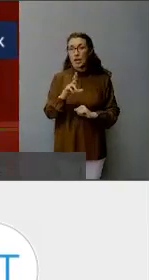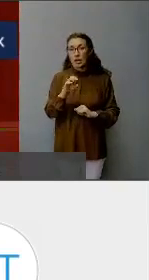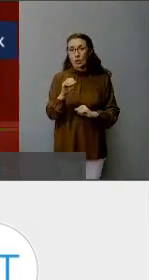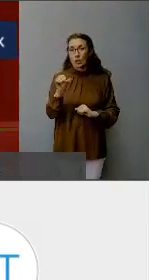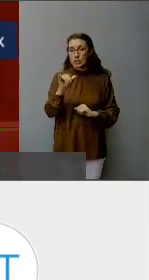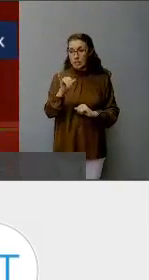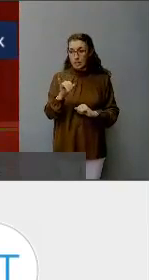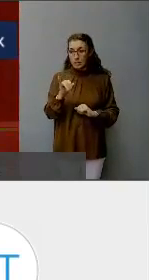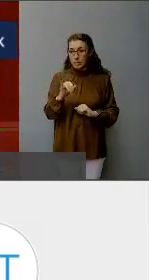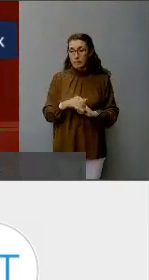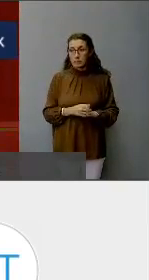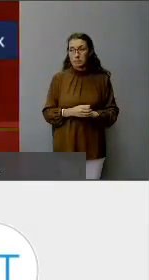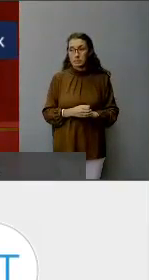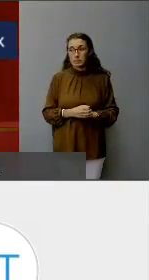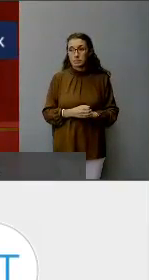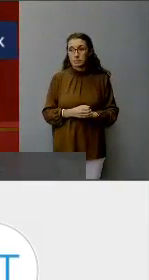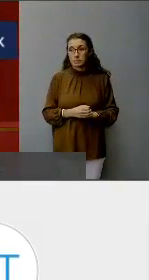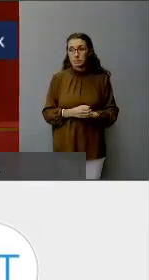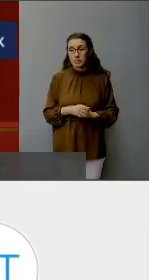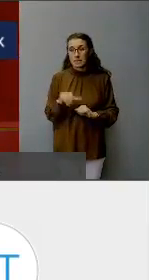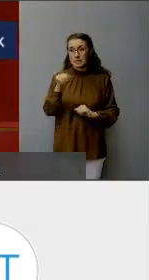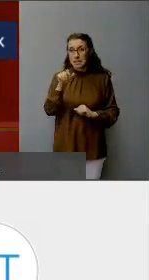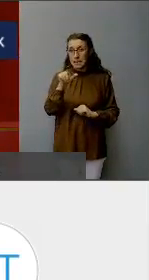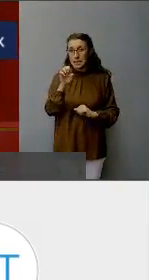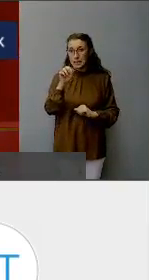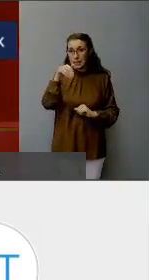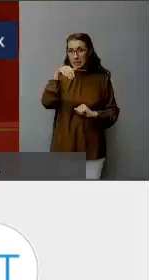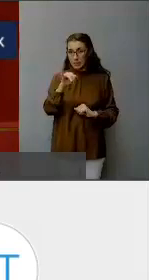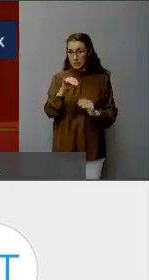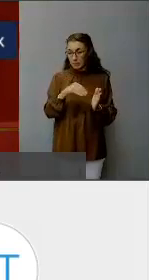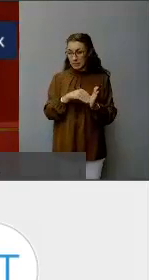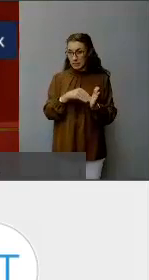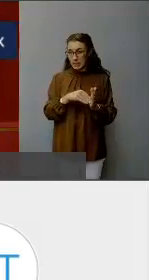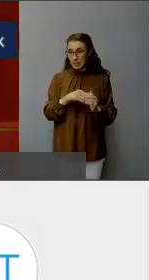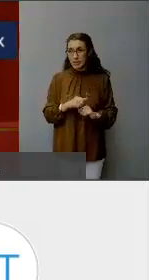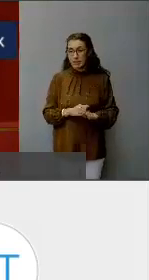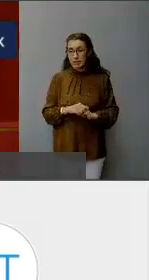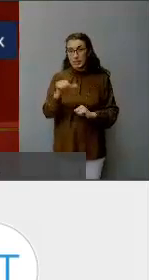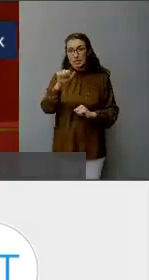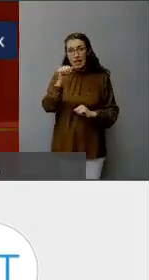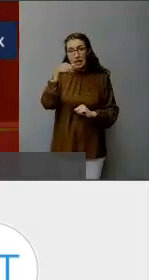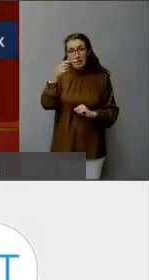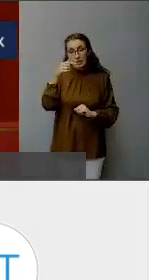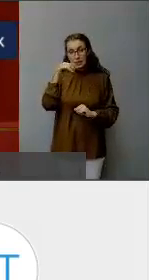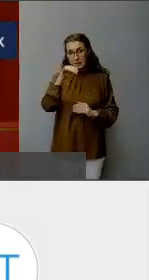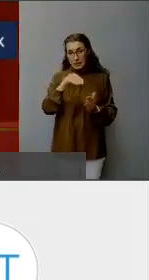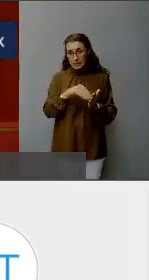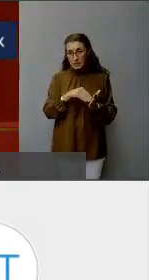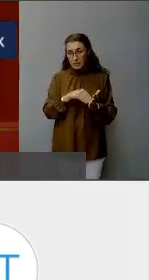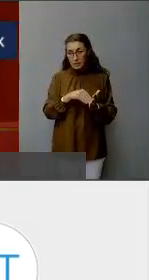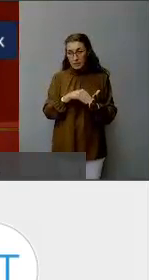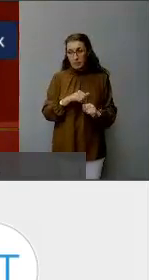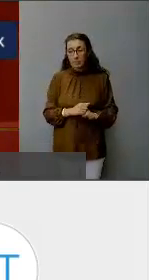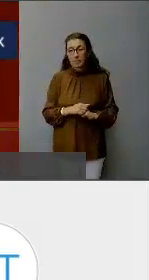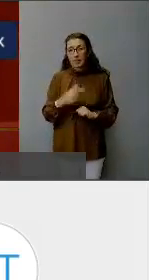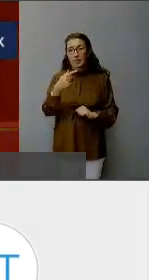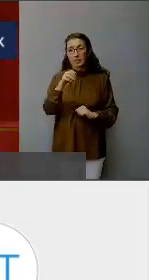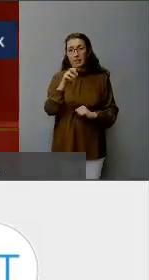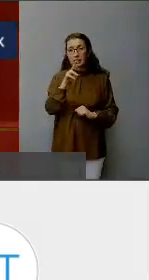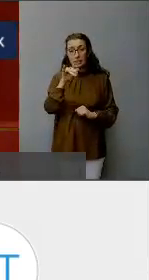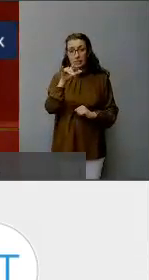sì salemi santi del